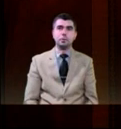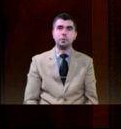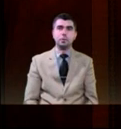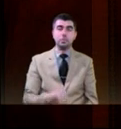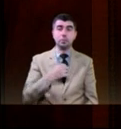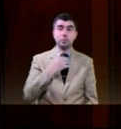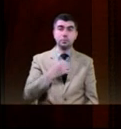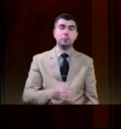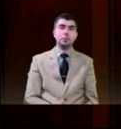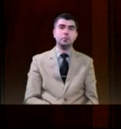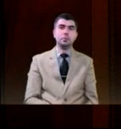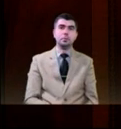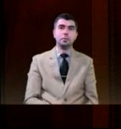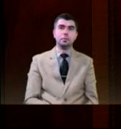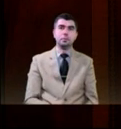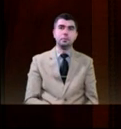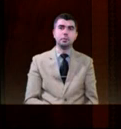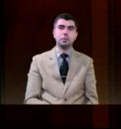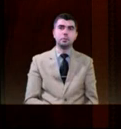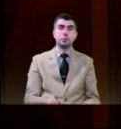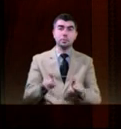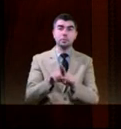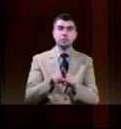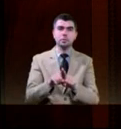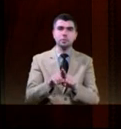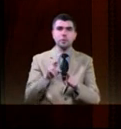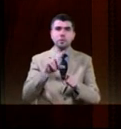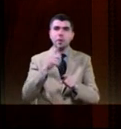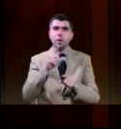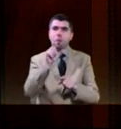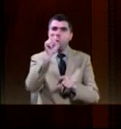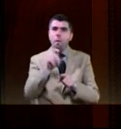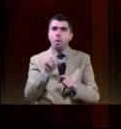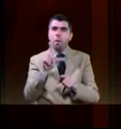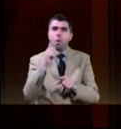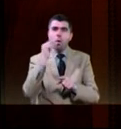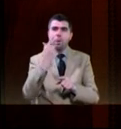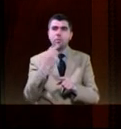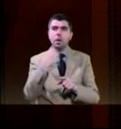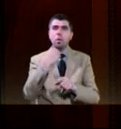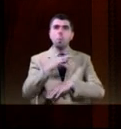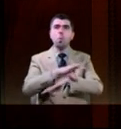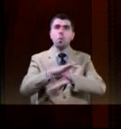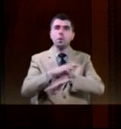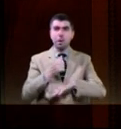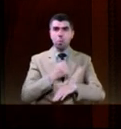أرنا الإخوان ملي كينوض شي أخ تيقول لك أودي واش الموظف بوحدو غيتحمل؟ لا،